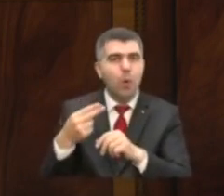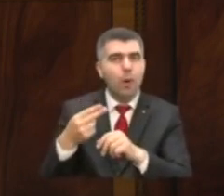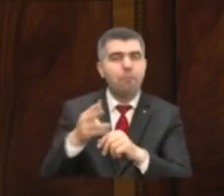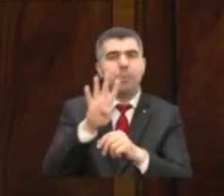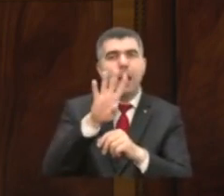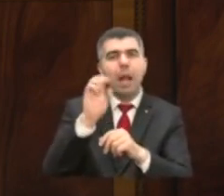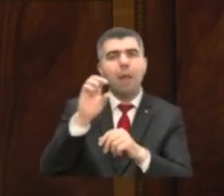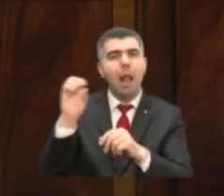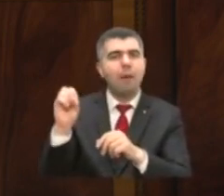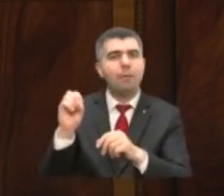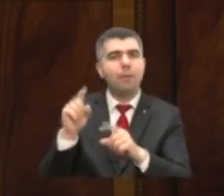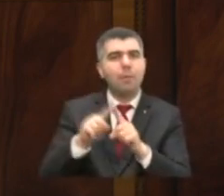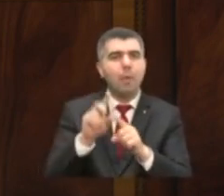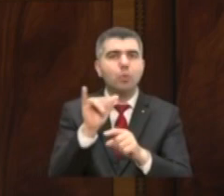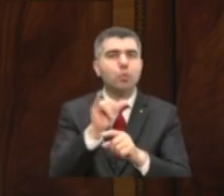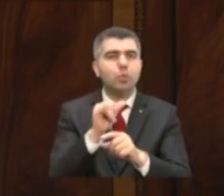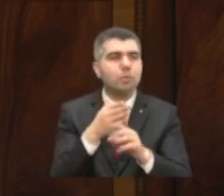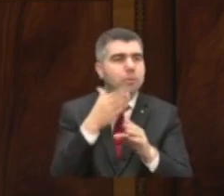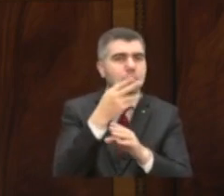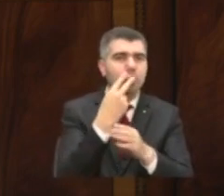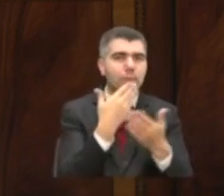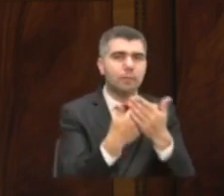ميزانية 2018 بغينا نعرفوها فين هي.